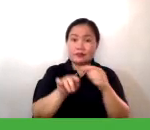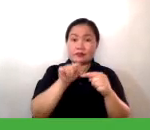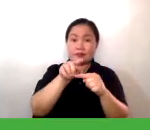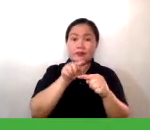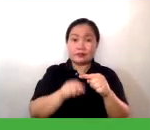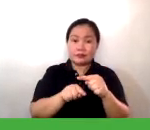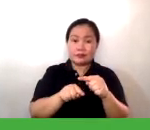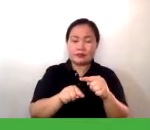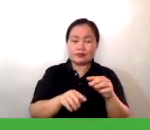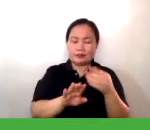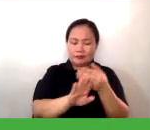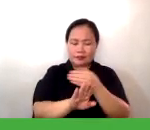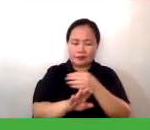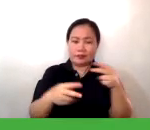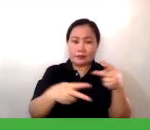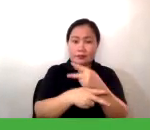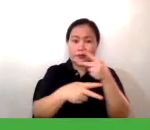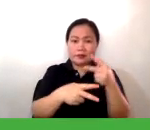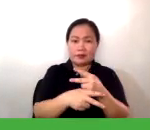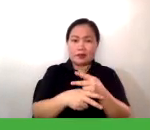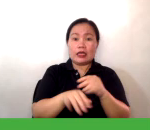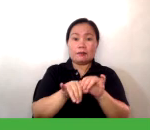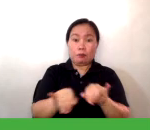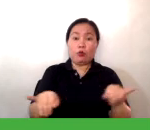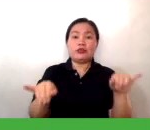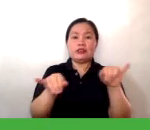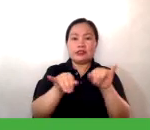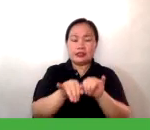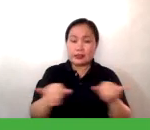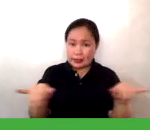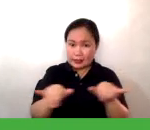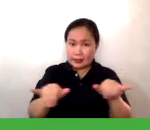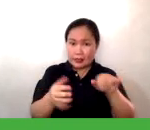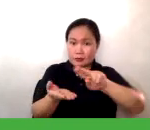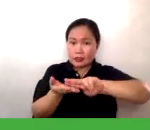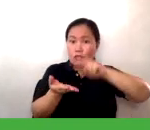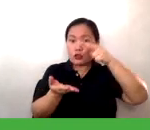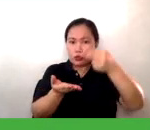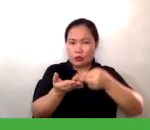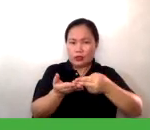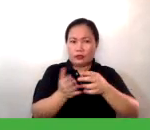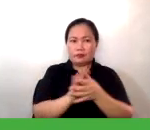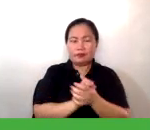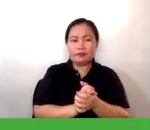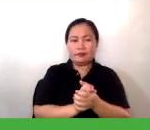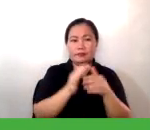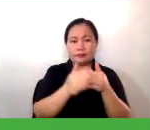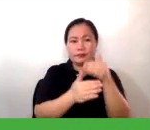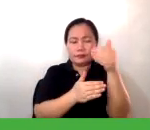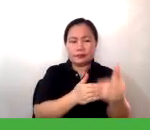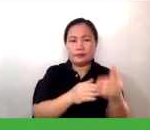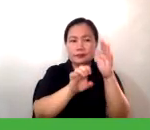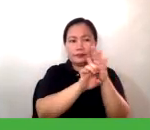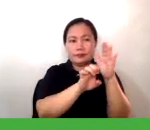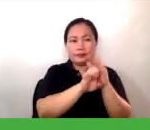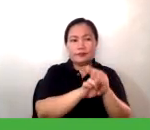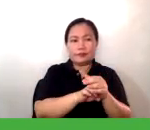solve, bago tayo mag-divide, mag-multiply, dapat po nasa parehong unit sila.